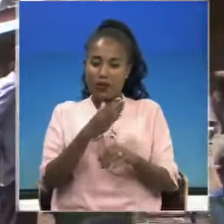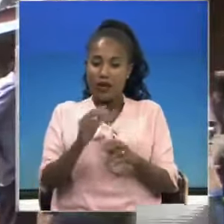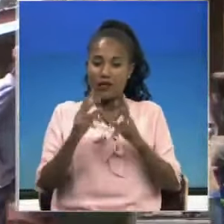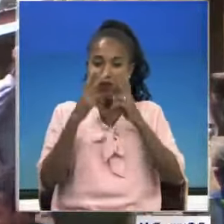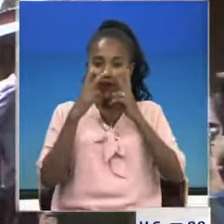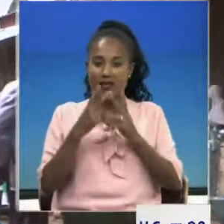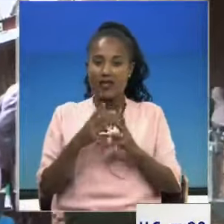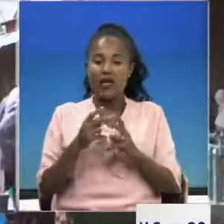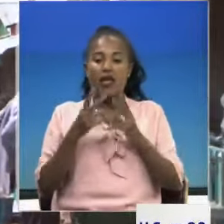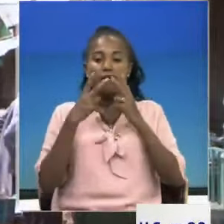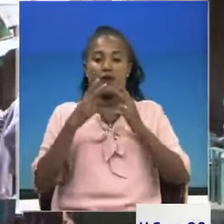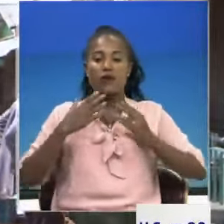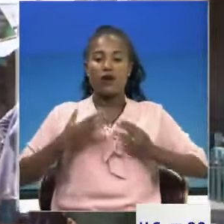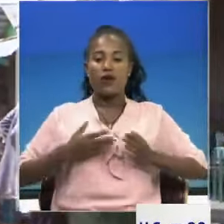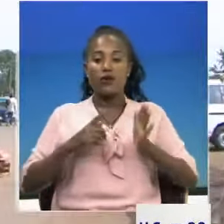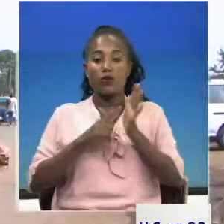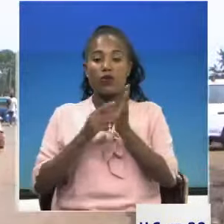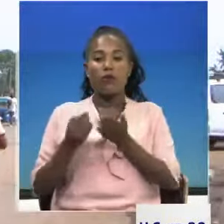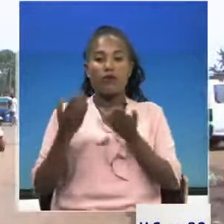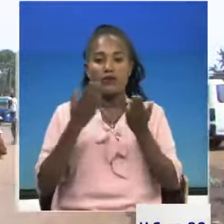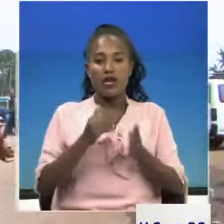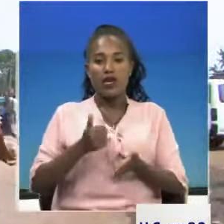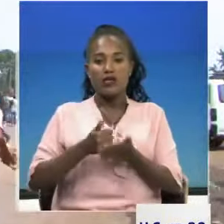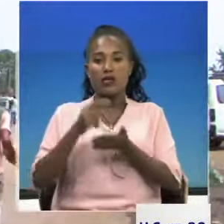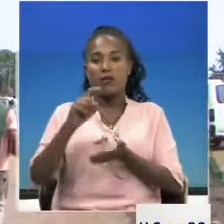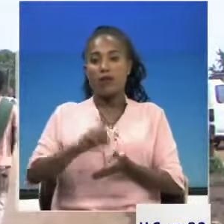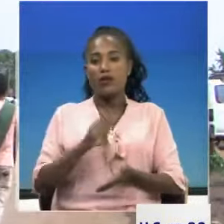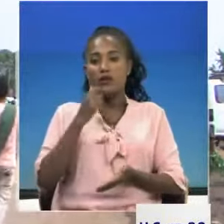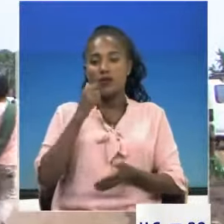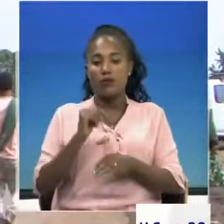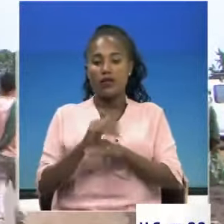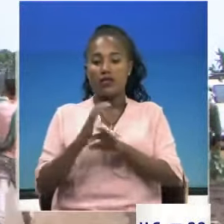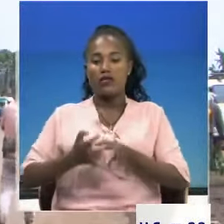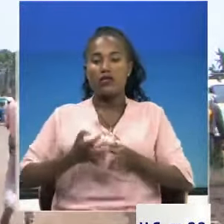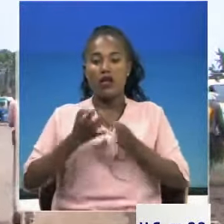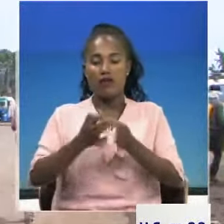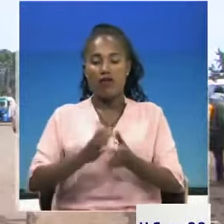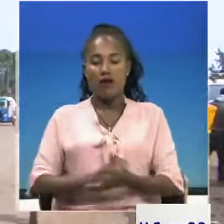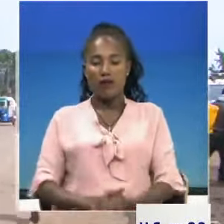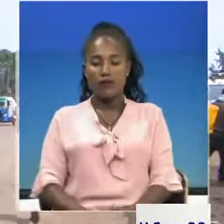ጉዳይ ሲመለከት ለሚመለከተው አካል ጥቆማ በማድረግ ሊያግዝ ይገባል ሲሉ መልእክት አስተላልፈዋል።